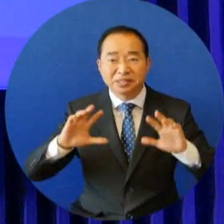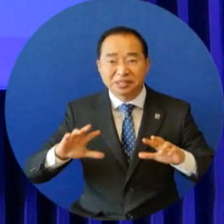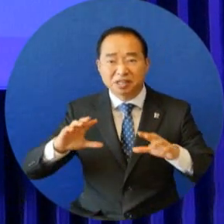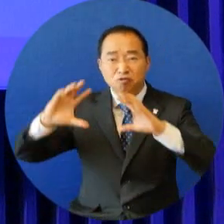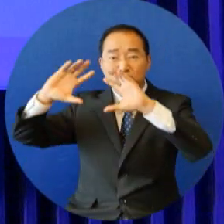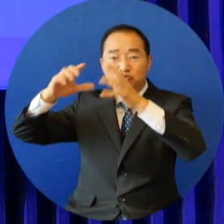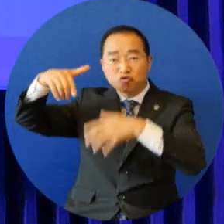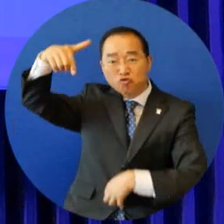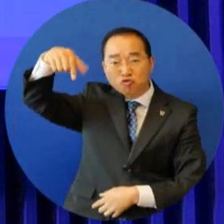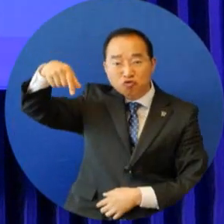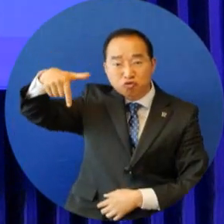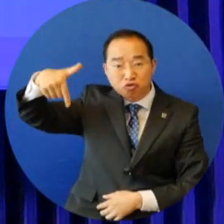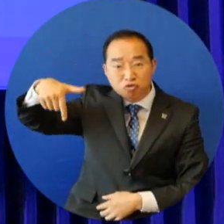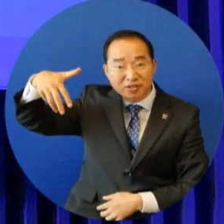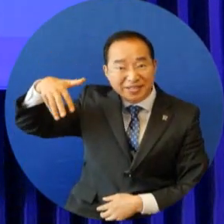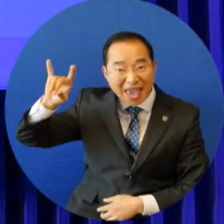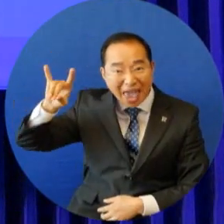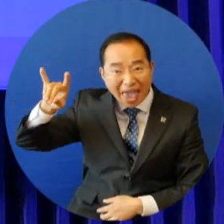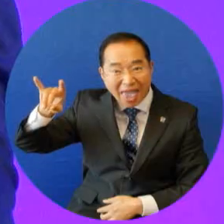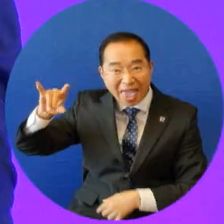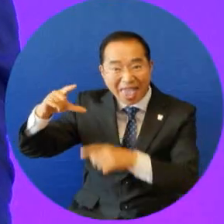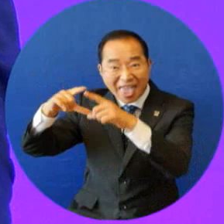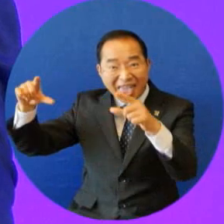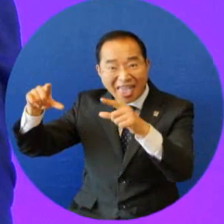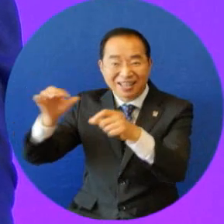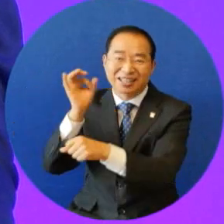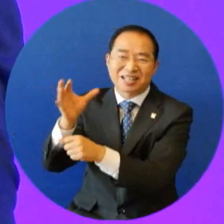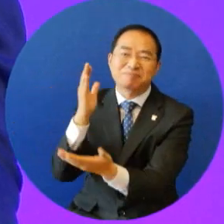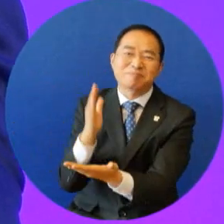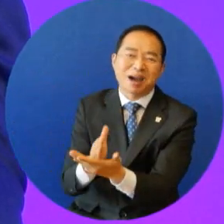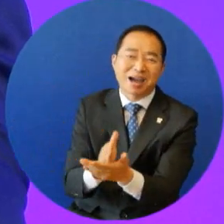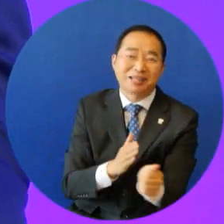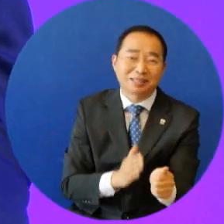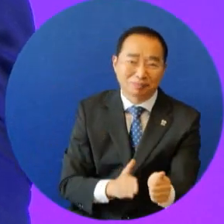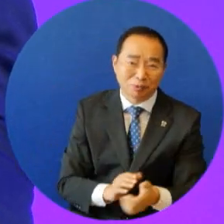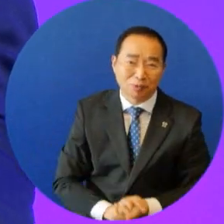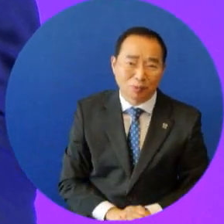이제는 국채를 사지 마십시오. 단